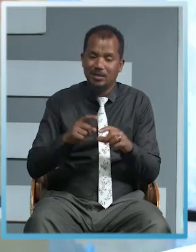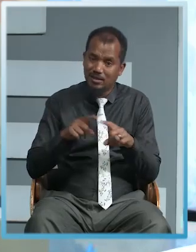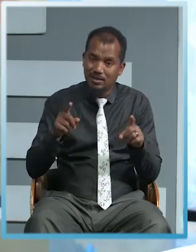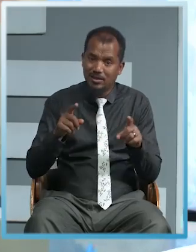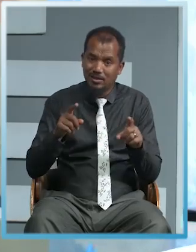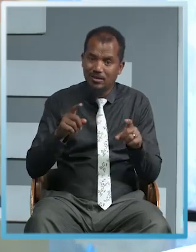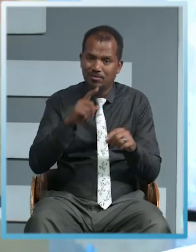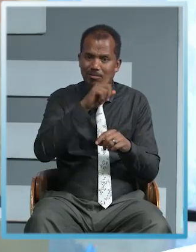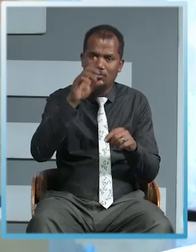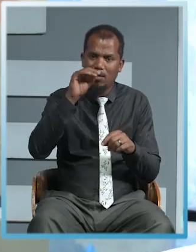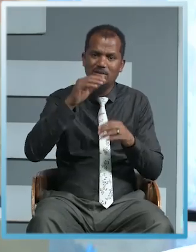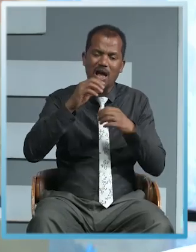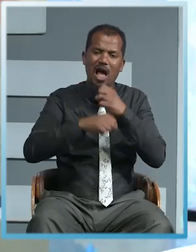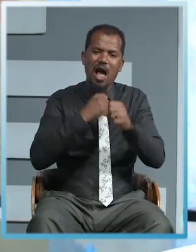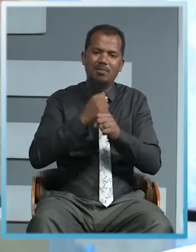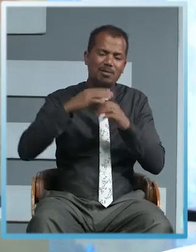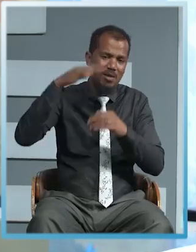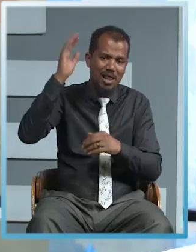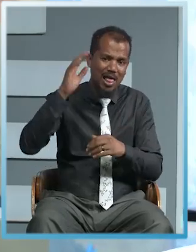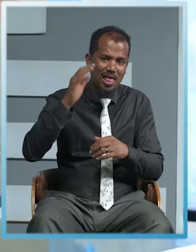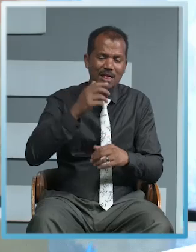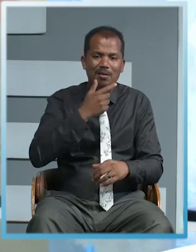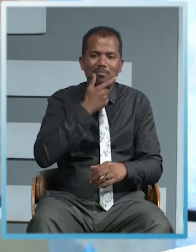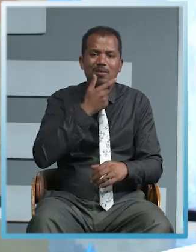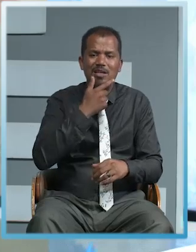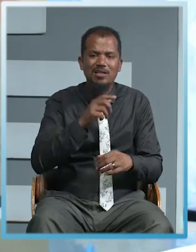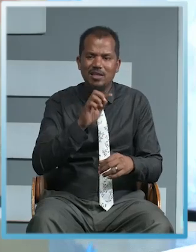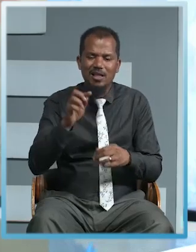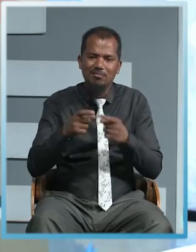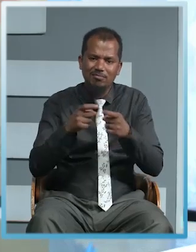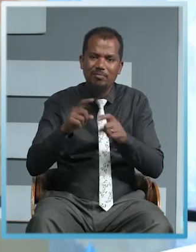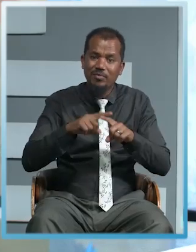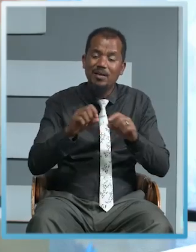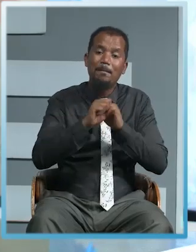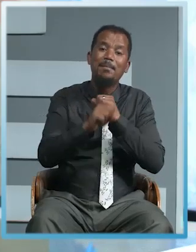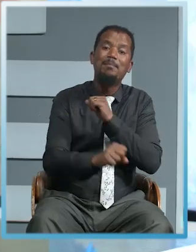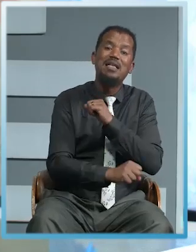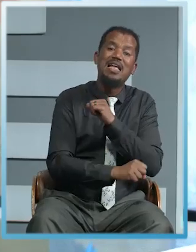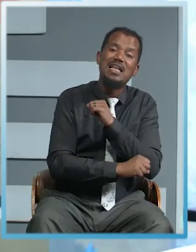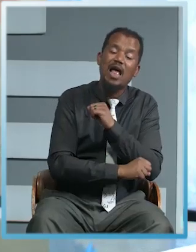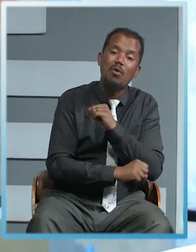ግን ከ150 ዓመት በላይ ምናምን በእንግሊዝ የተገዙ ናቸው። ግን መሰረታዊ